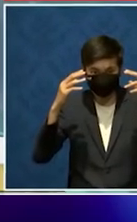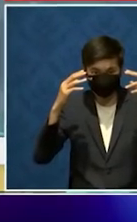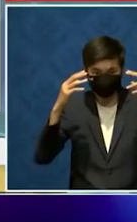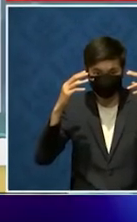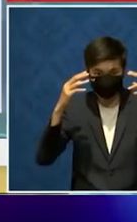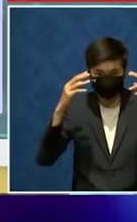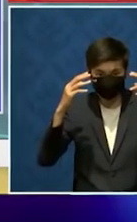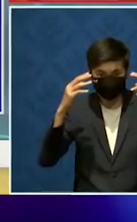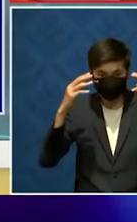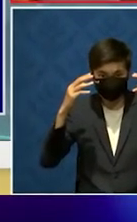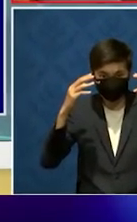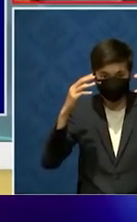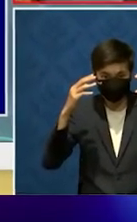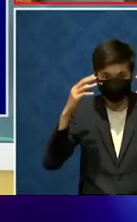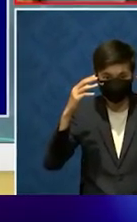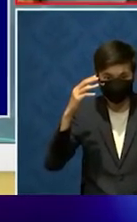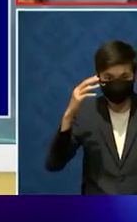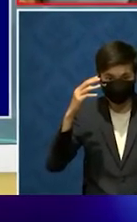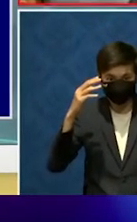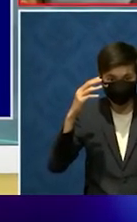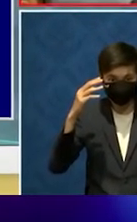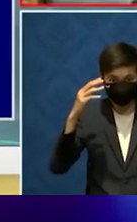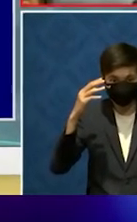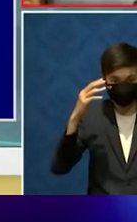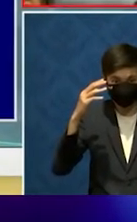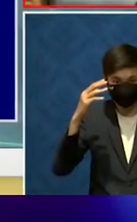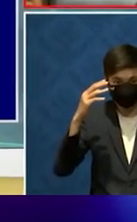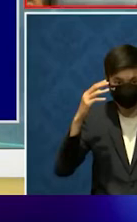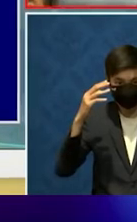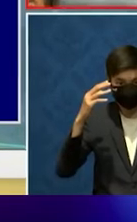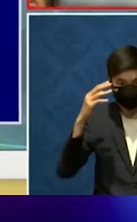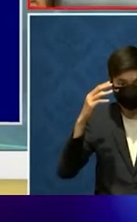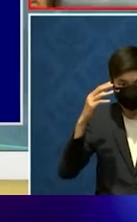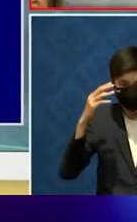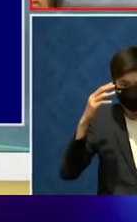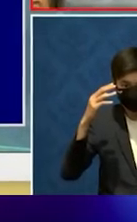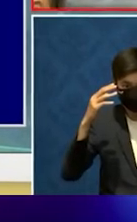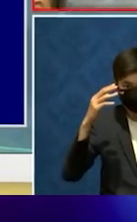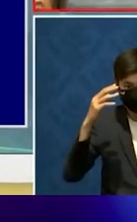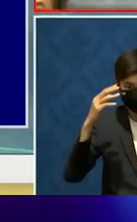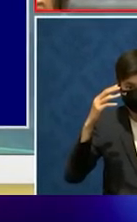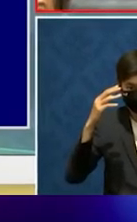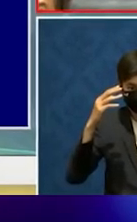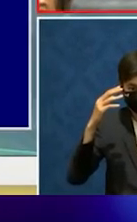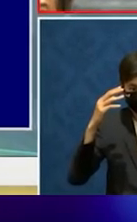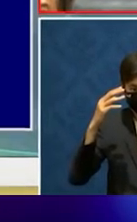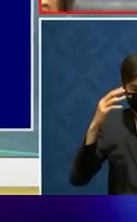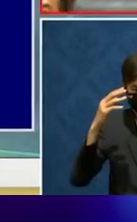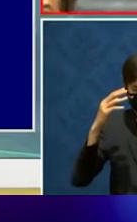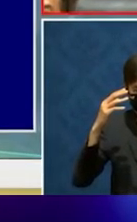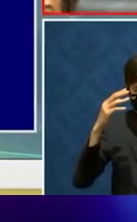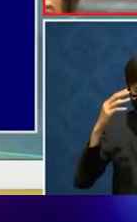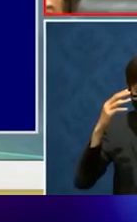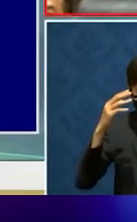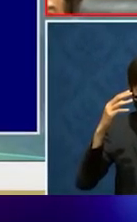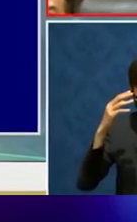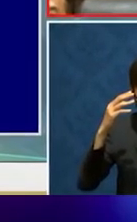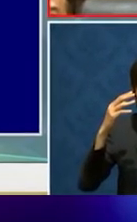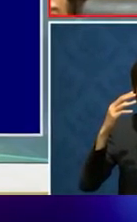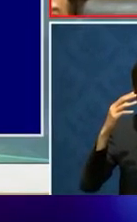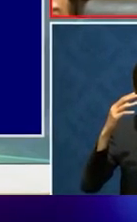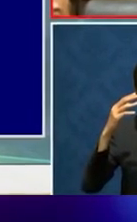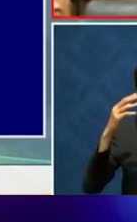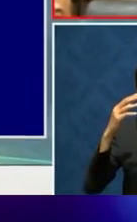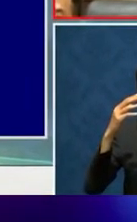ซลล์สมองเพียง 84,000 เซลล์หากเทียบกับสัตว์เช่นหนูหมูแมวลิงช้